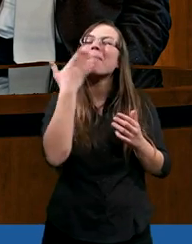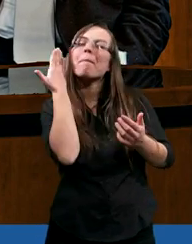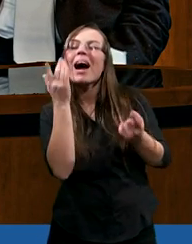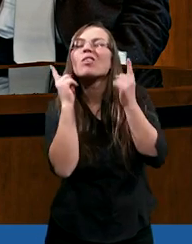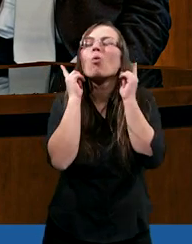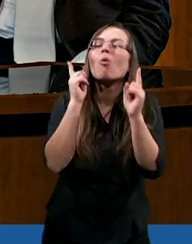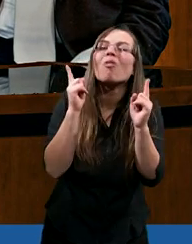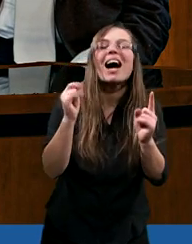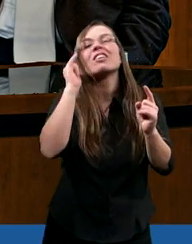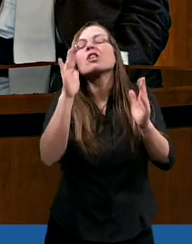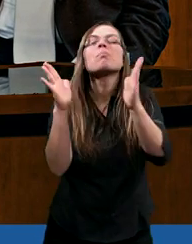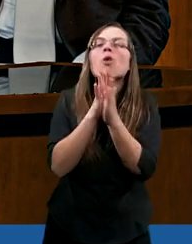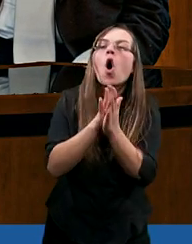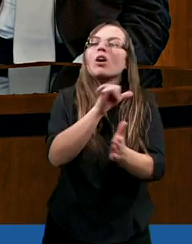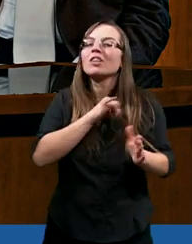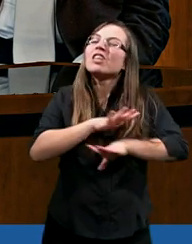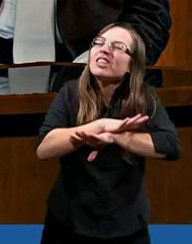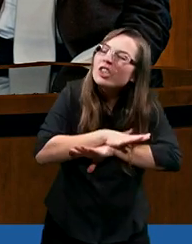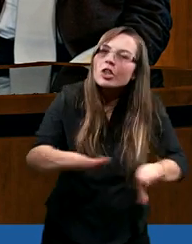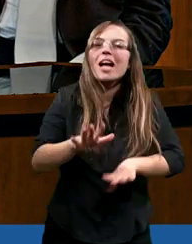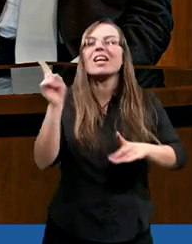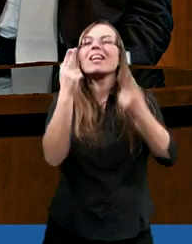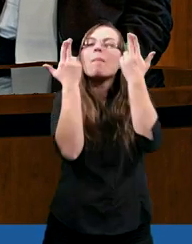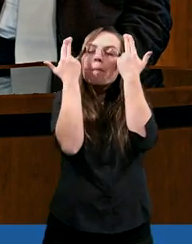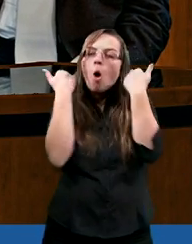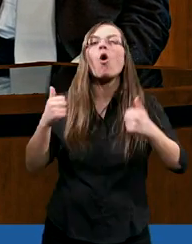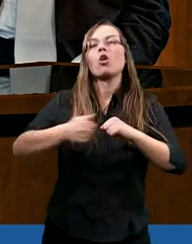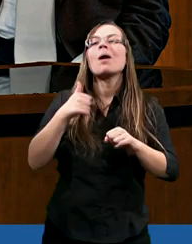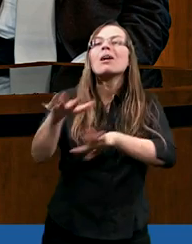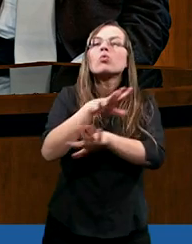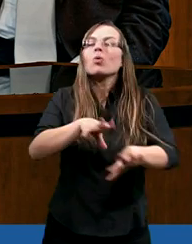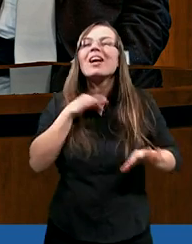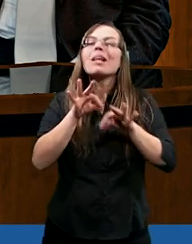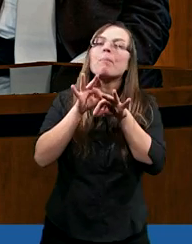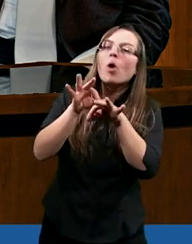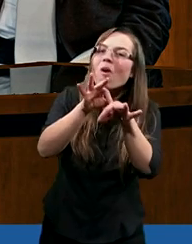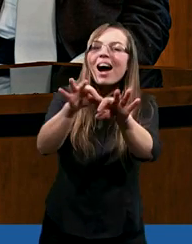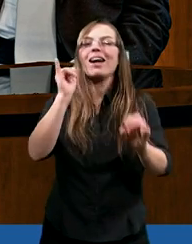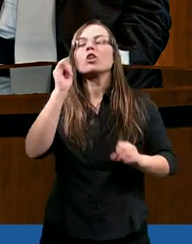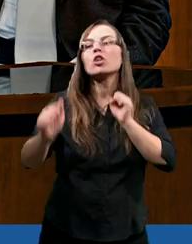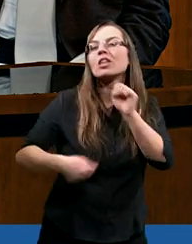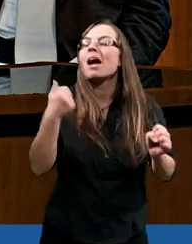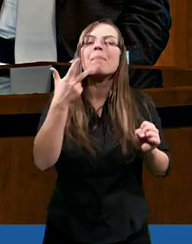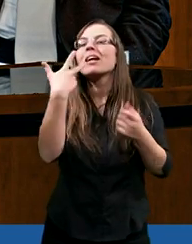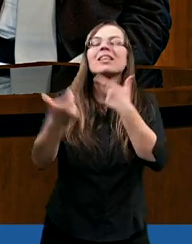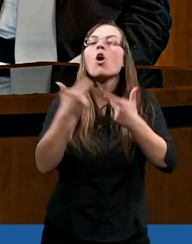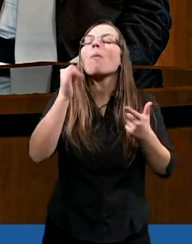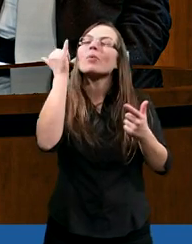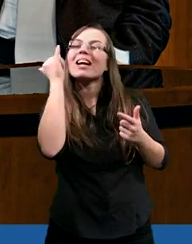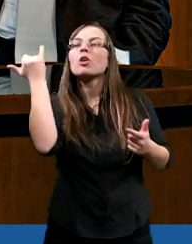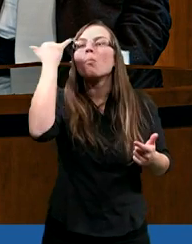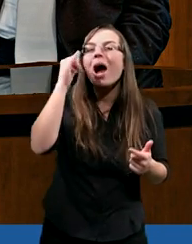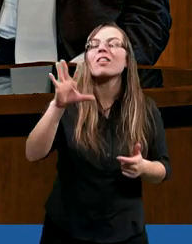uważać i naprawdę modlić się szczerze, z pokorą, żeby Duch Święty prowadził, żebym nie robił jakichś